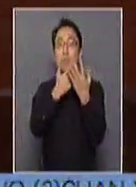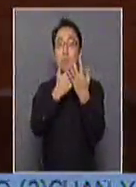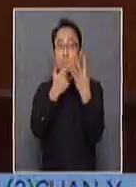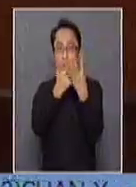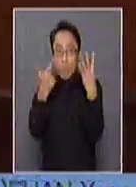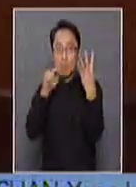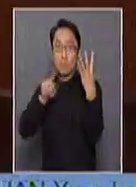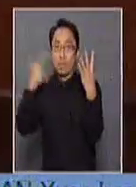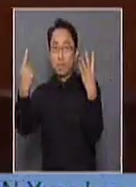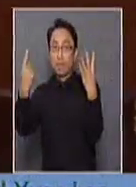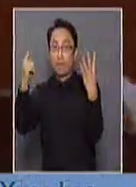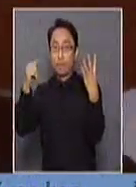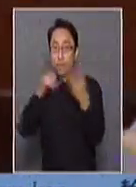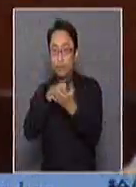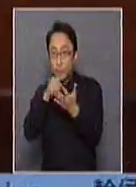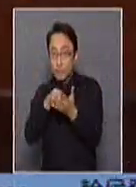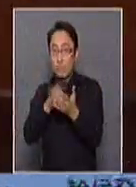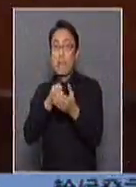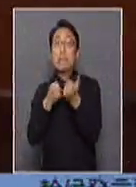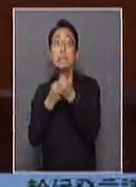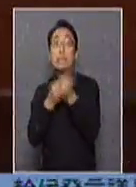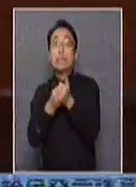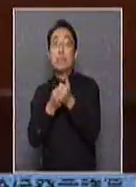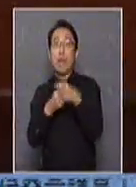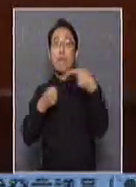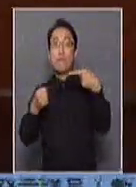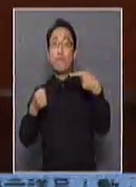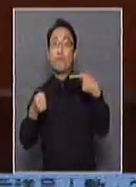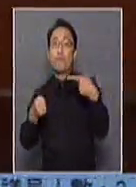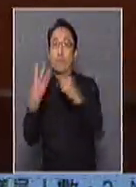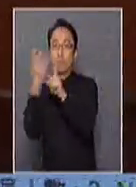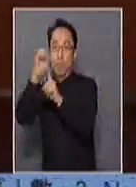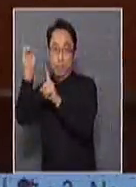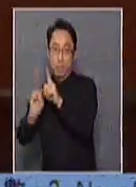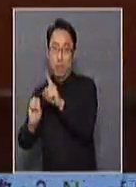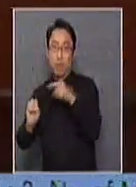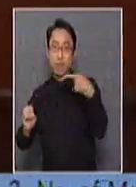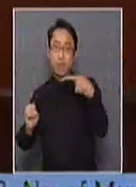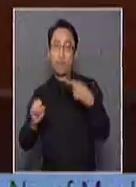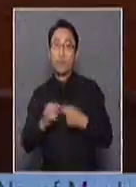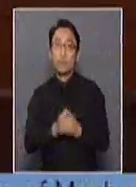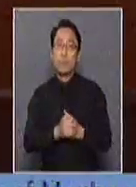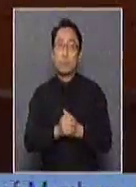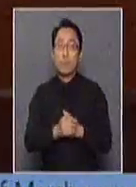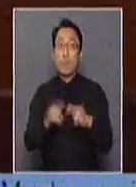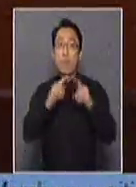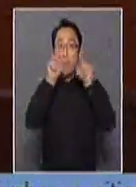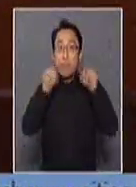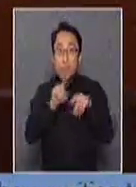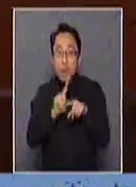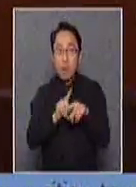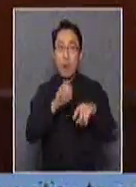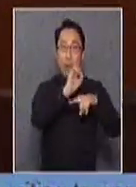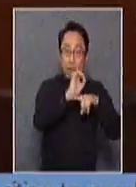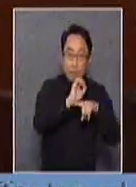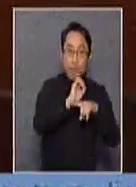持率的淨值是-14%。所以這份施政報告也有很多別名的，零分報告、拖政報